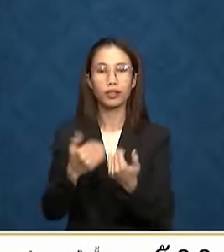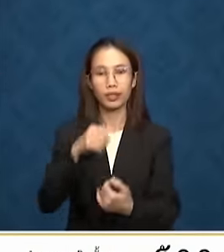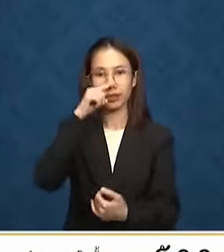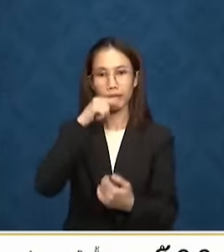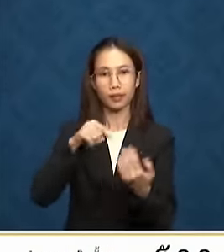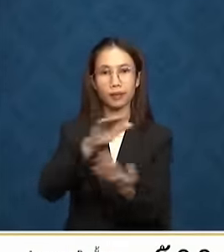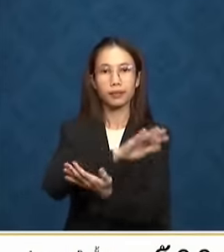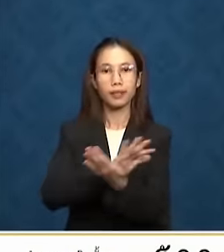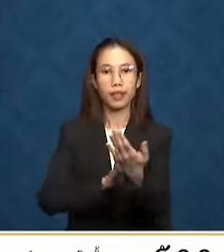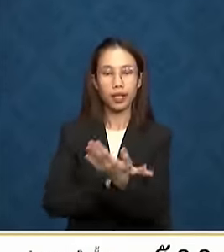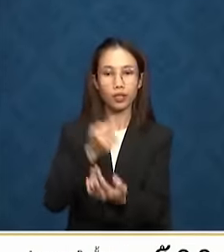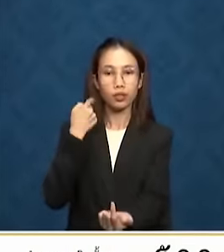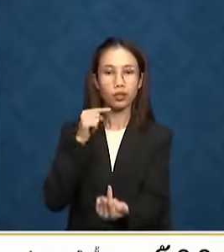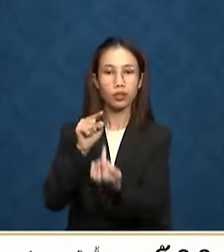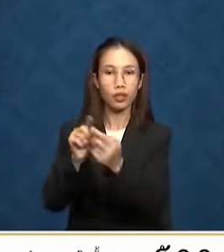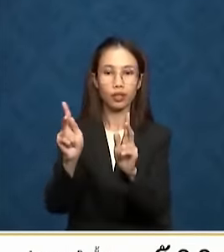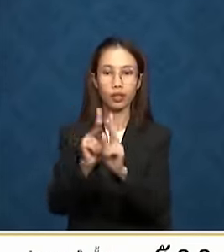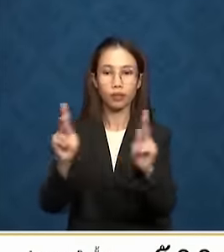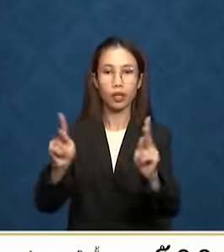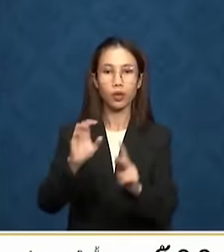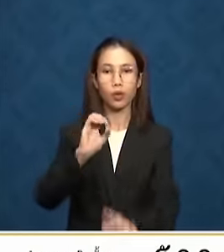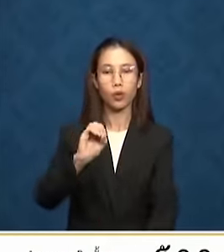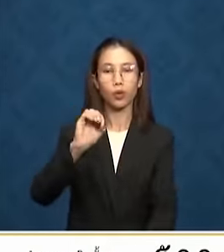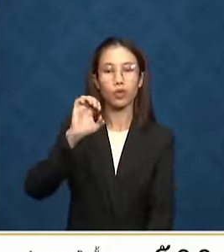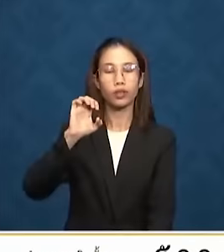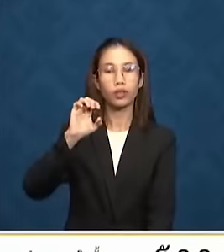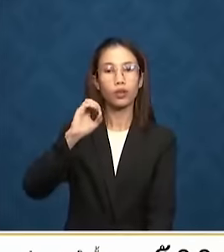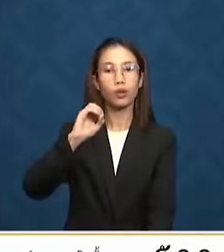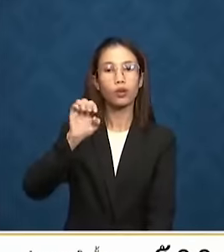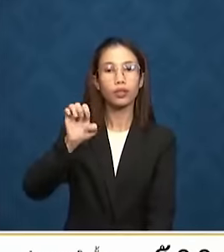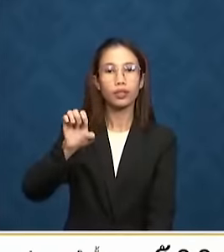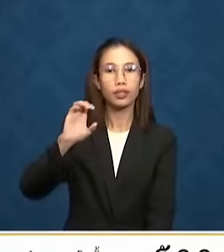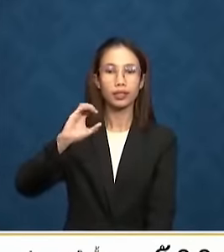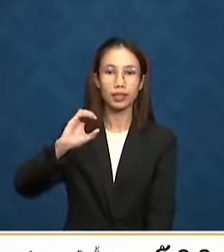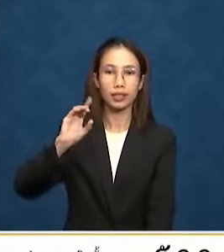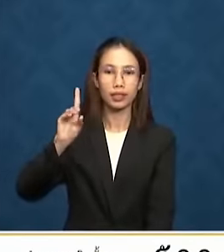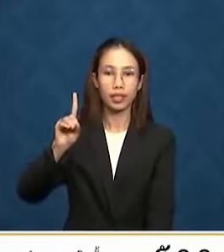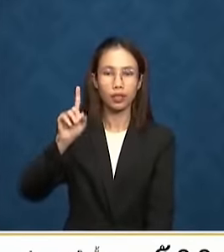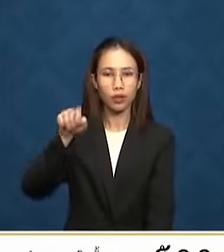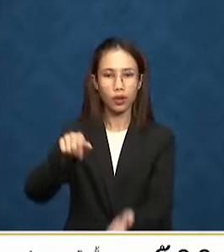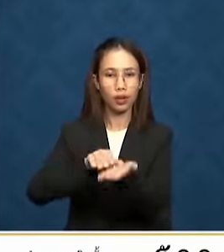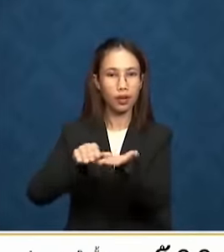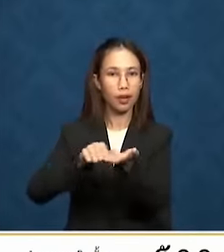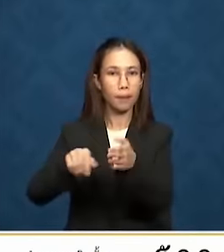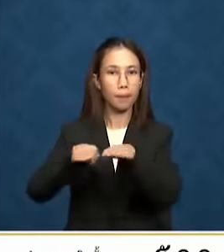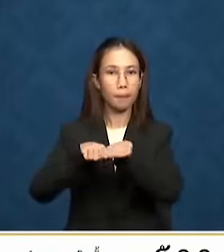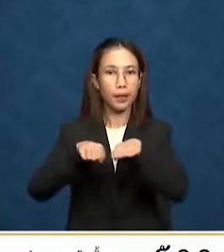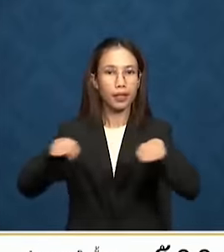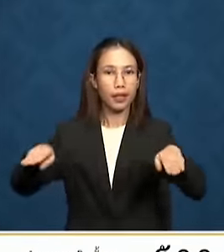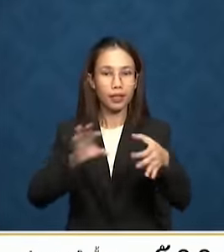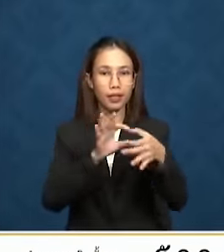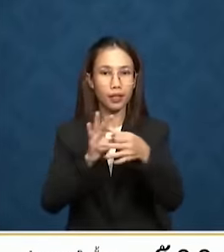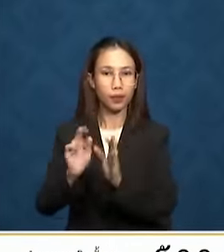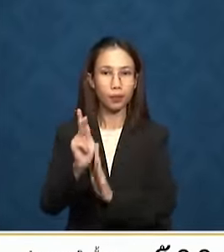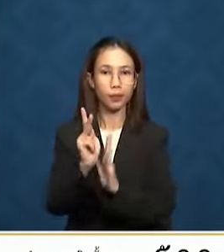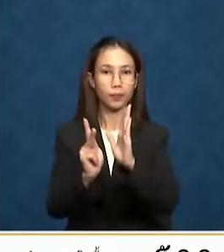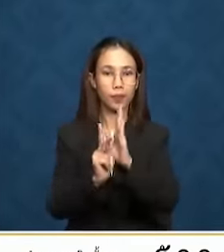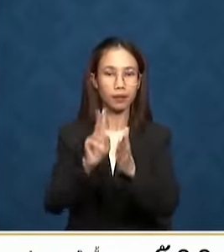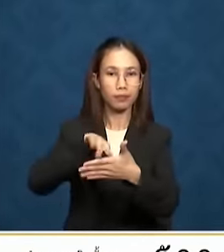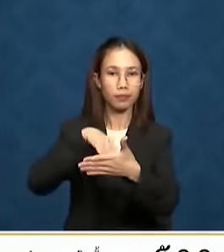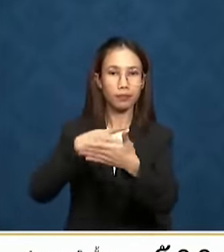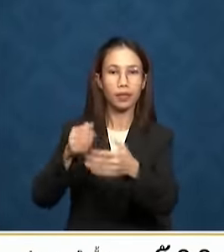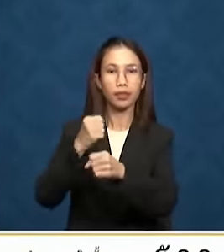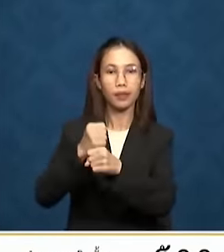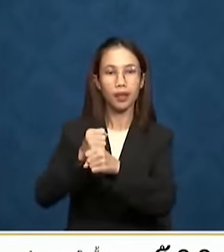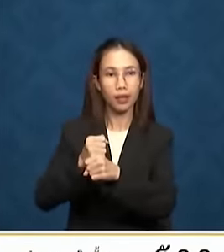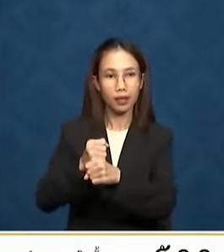ไทยจะเข้าสู่คณะกรรมการ oecdนั้นต้องมีการปรับปรุงมาตรฐานที่เกี่ยวข้องกับกฎหมายนโยบายและ